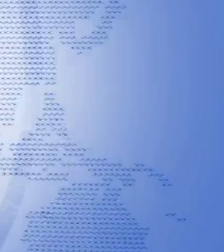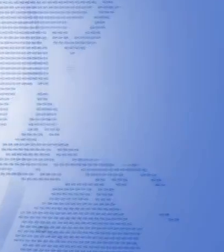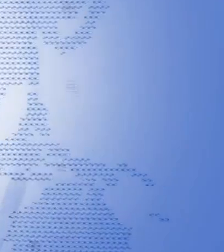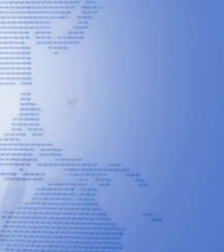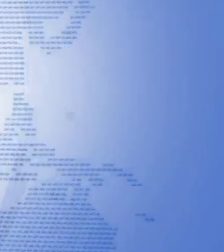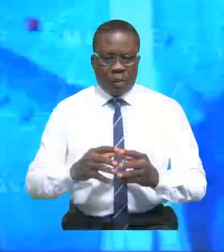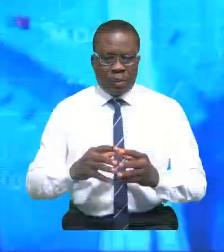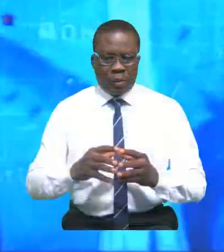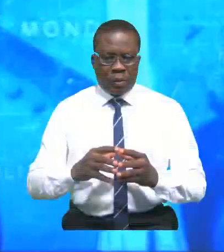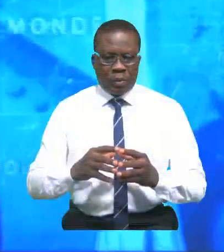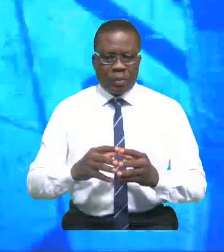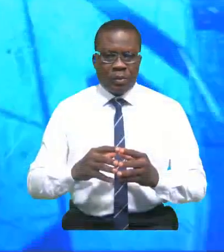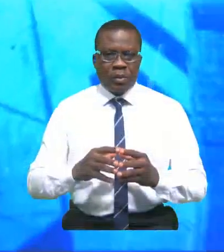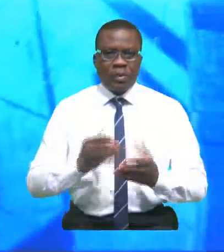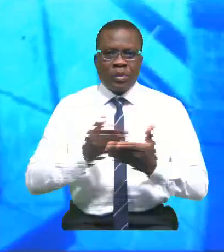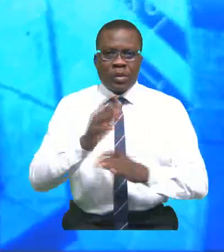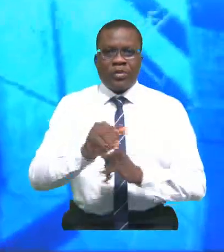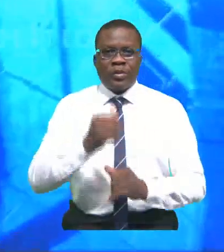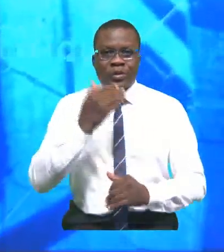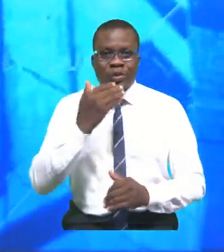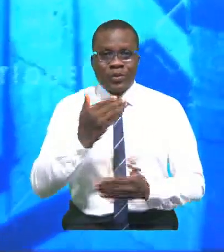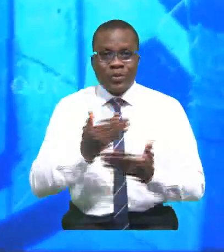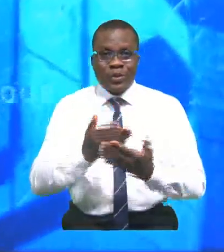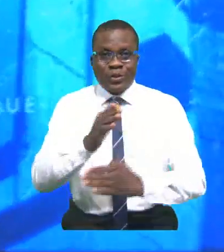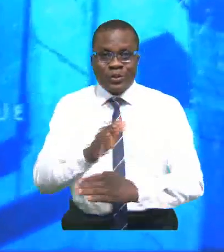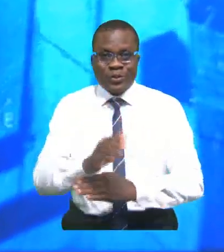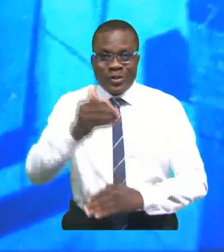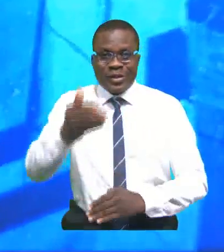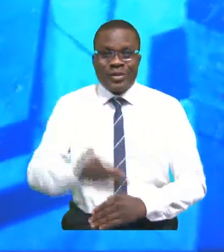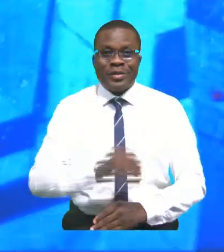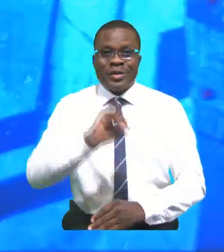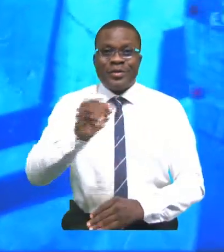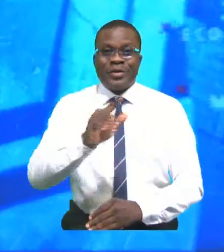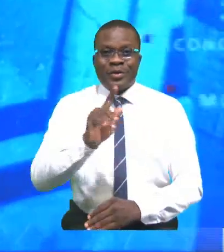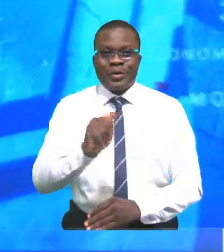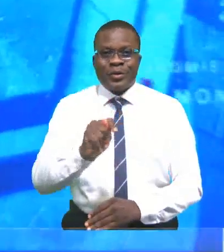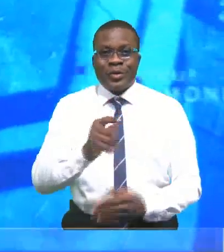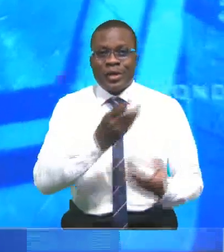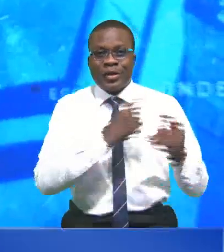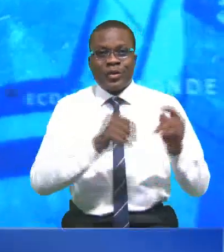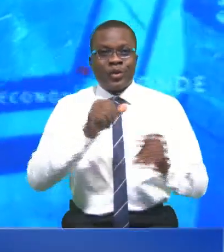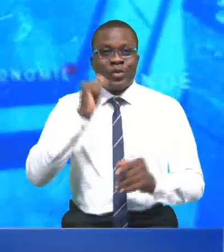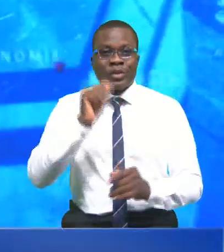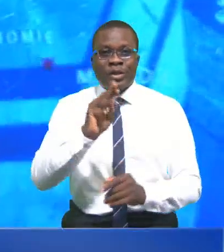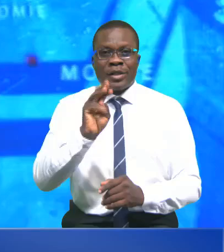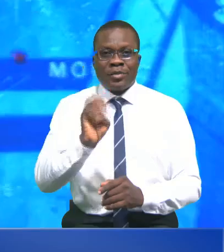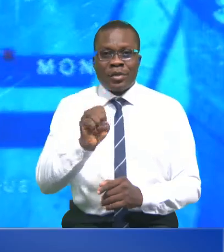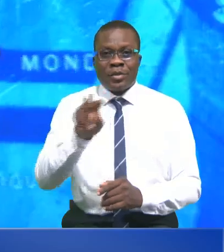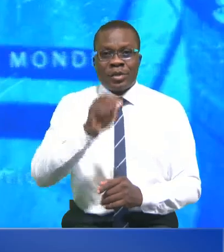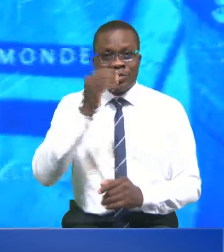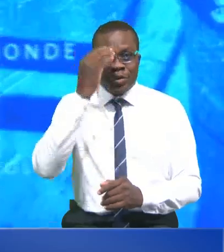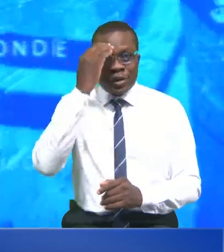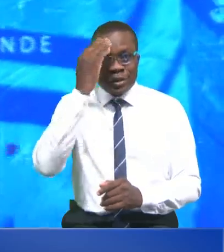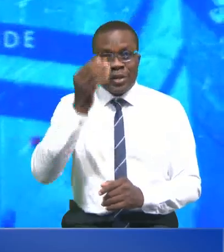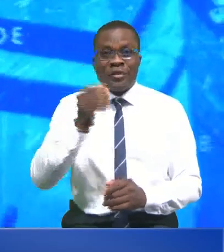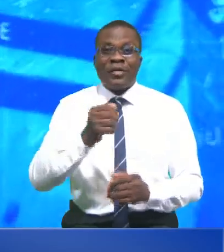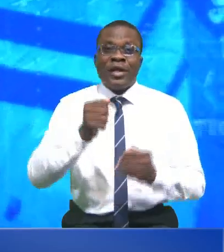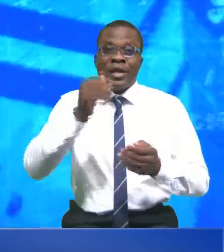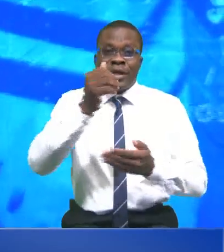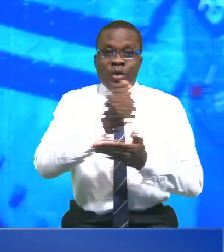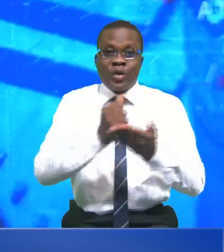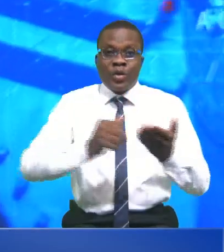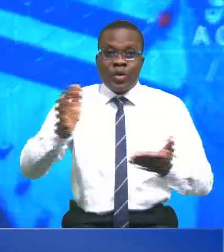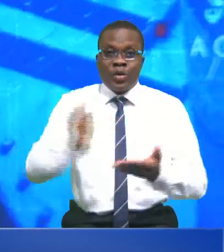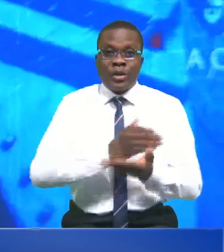journal mesdames et messieurs bonsoir et bienvenue au journal depuis hier mercredi vous le savez l'artiste chanteur